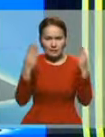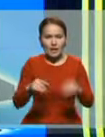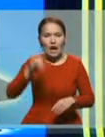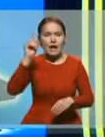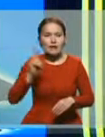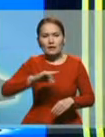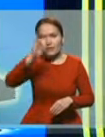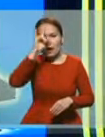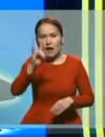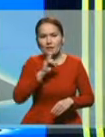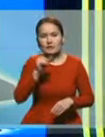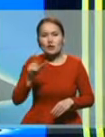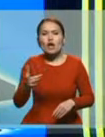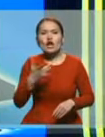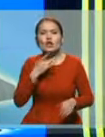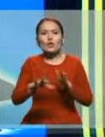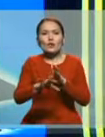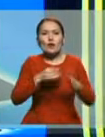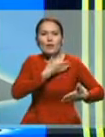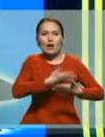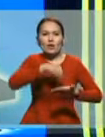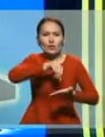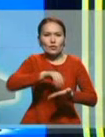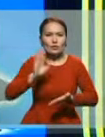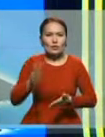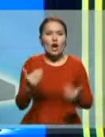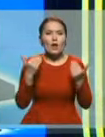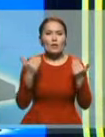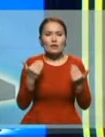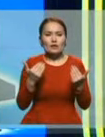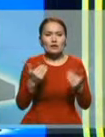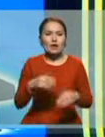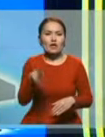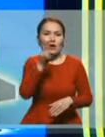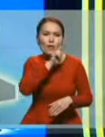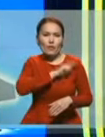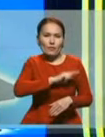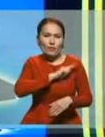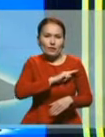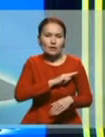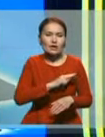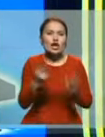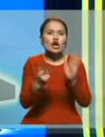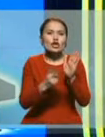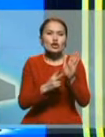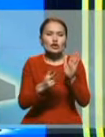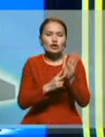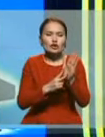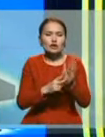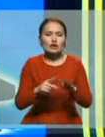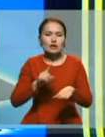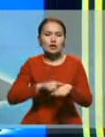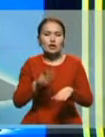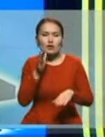Израильдегі отандастарымызды дауыс беруге қатысып, белсенділік танытып жатыр. Бүгін жұмыс күні болғанына қарамастан, таңғы сағат 7-де ашылған Тель-Авивтегі сайлау